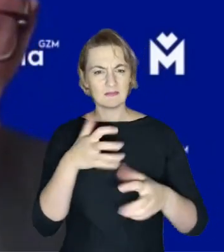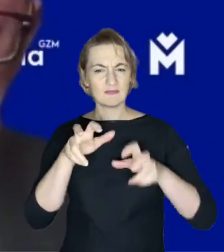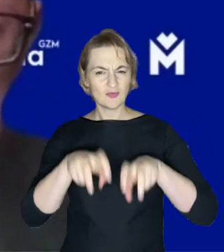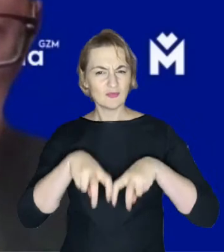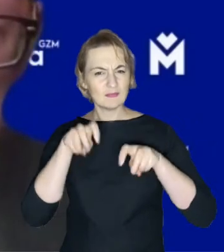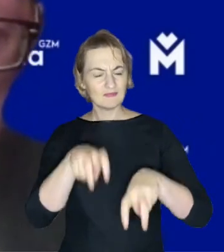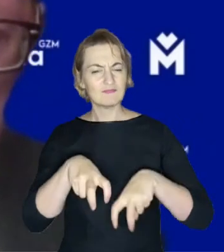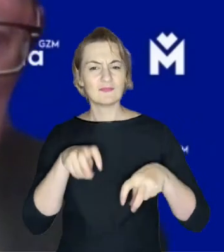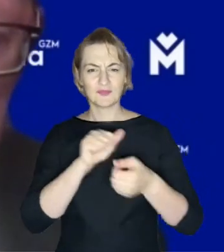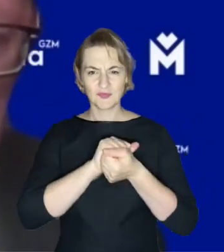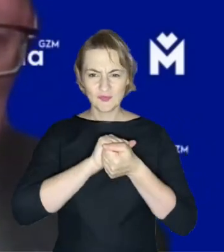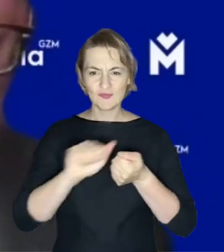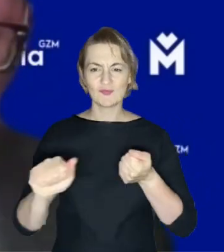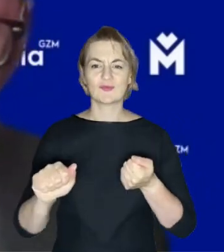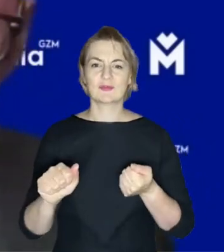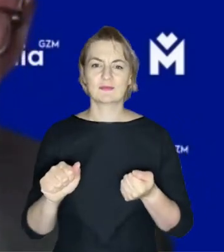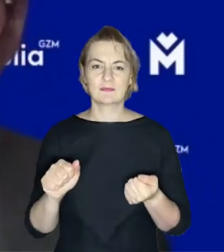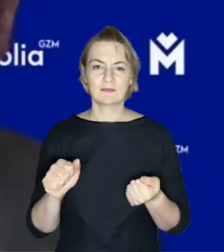niszczenie planety,